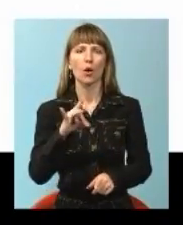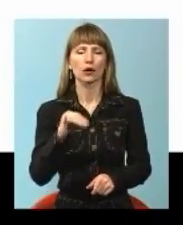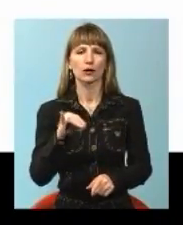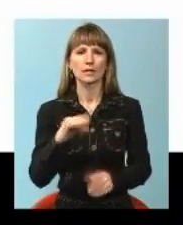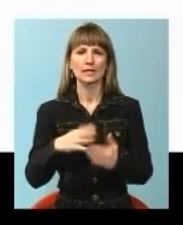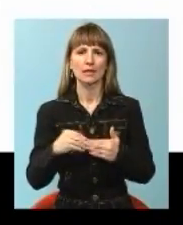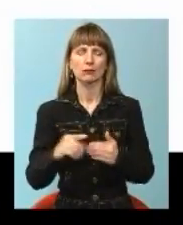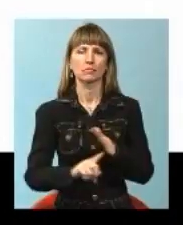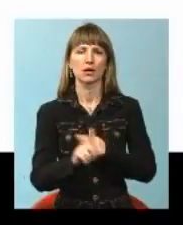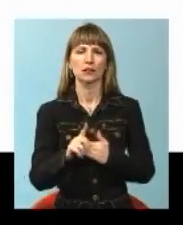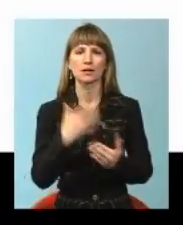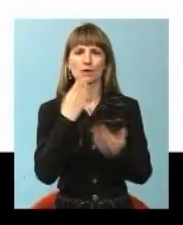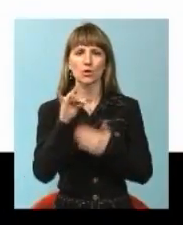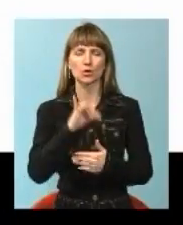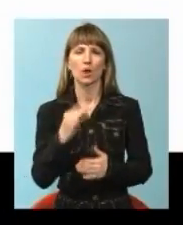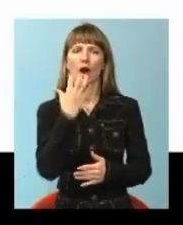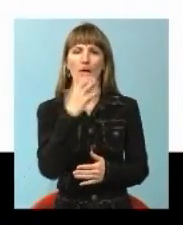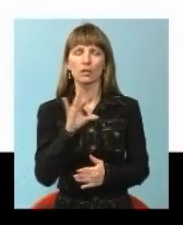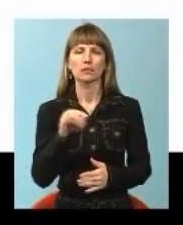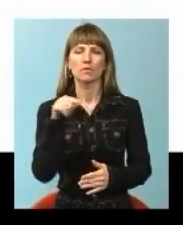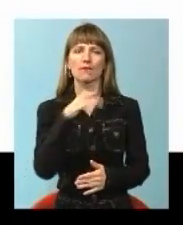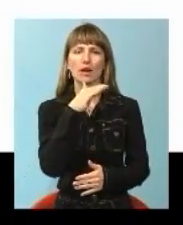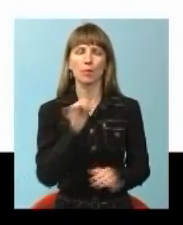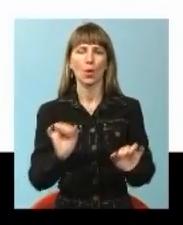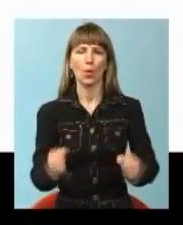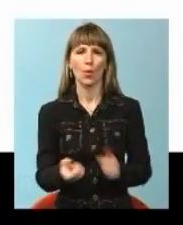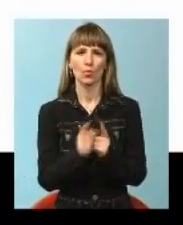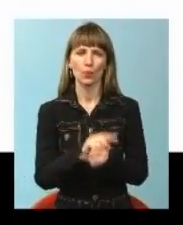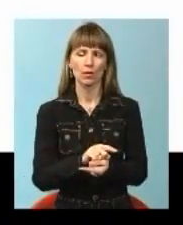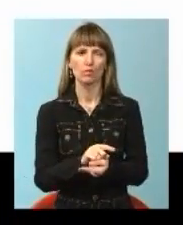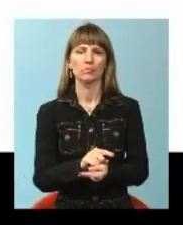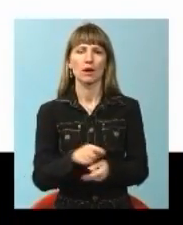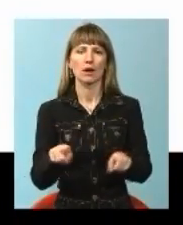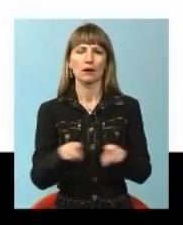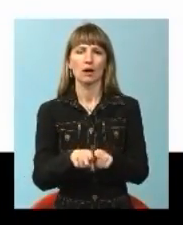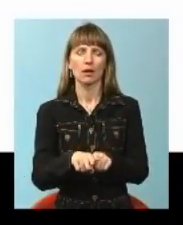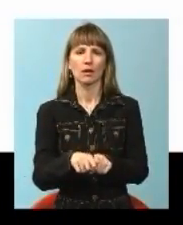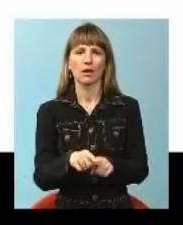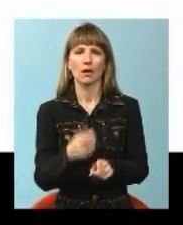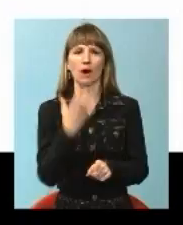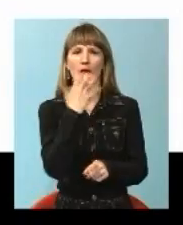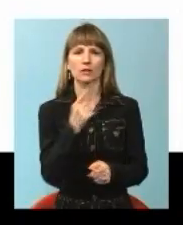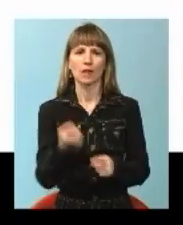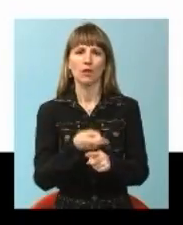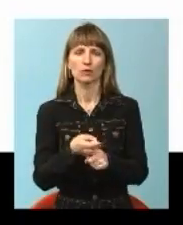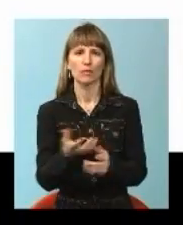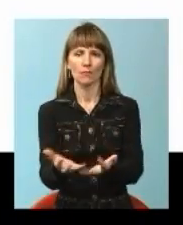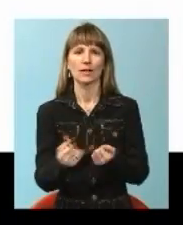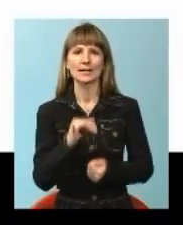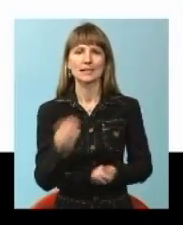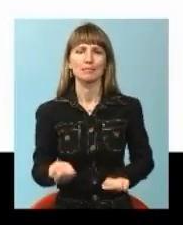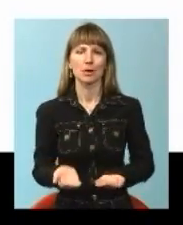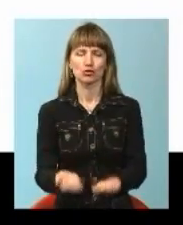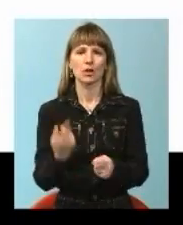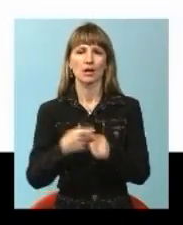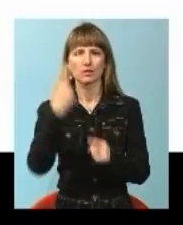свою історію гарячою і охолола з тих пір, як печена картопля вийнята з печі. Більш того, вчений був впевнений, що ця